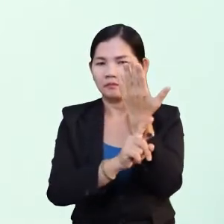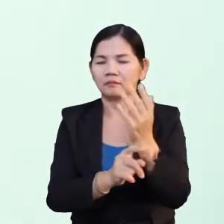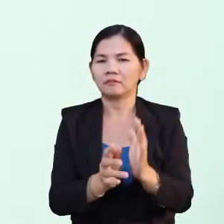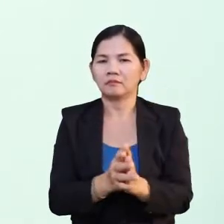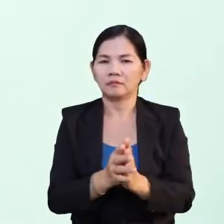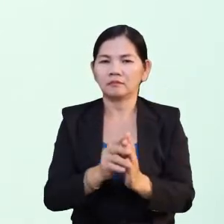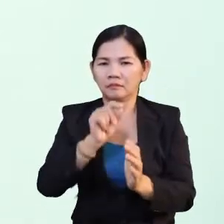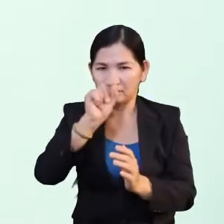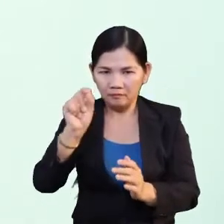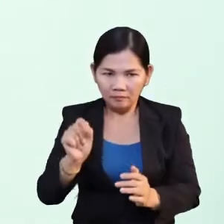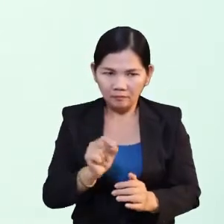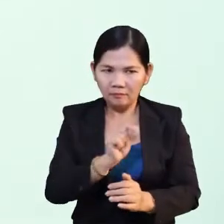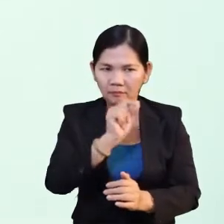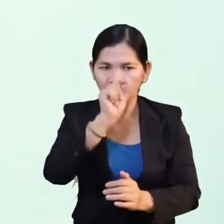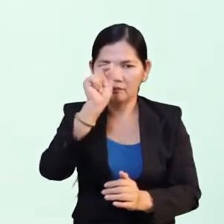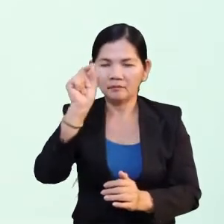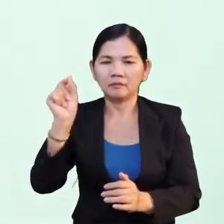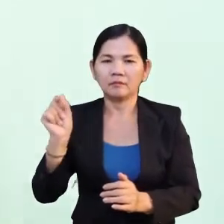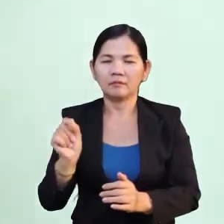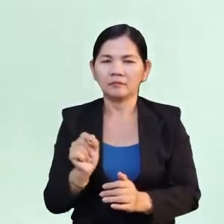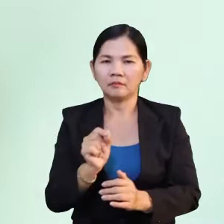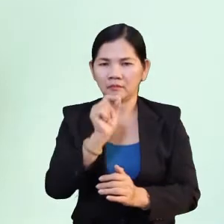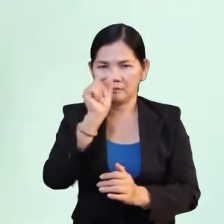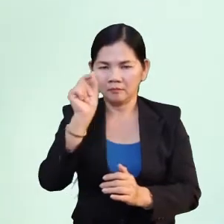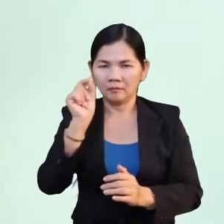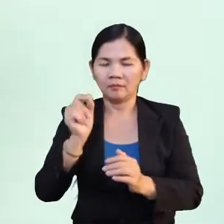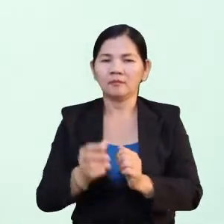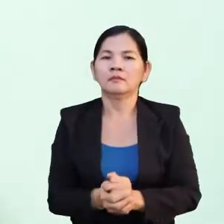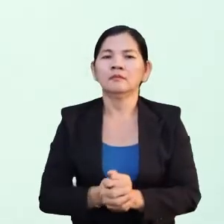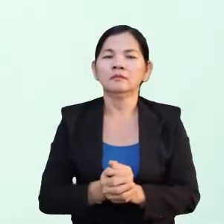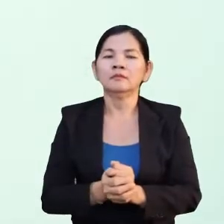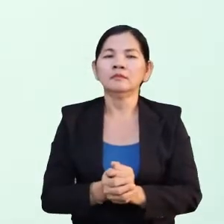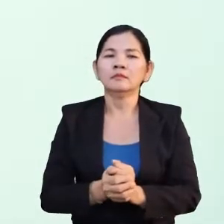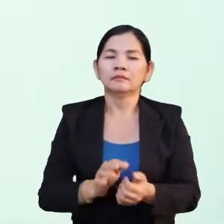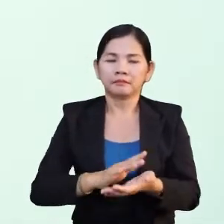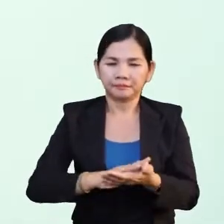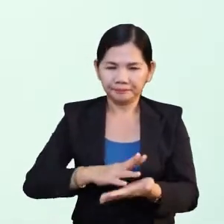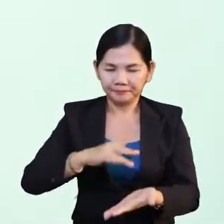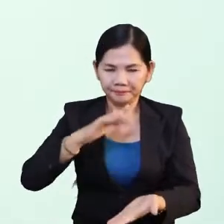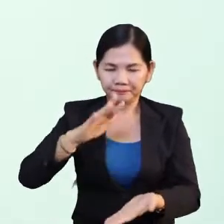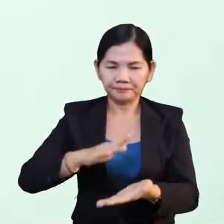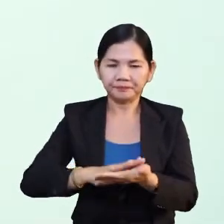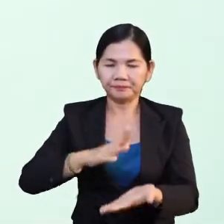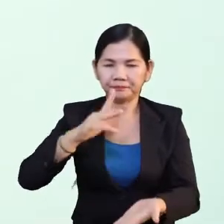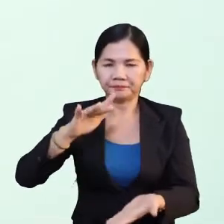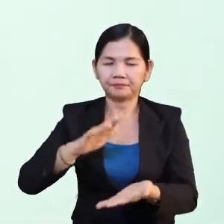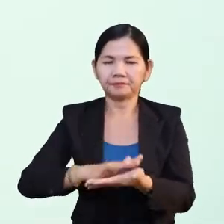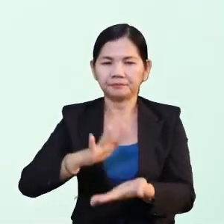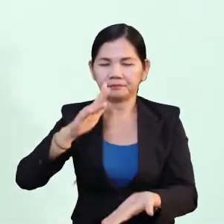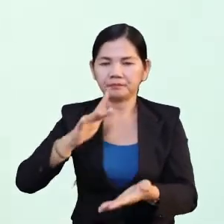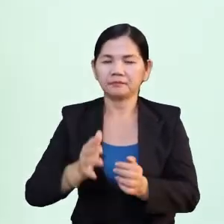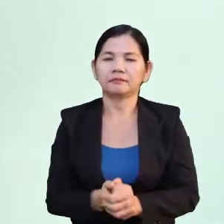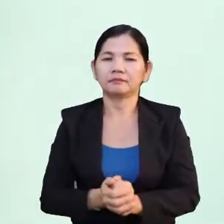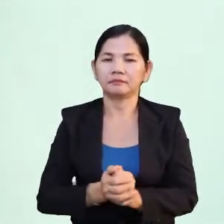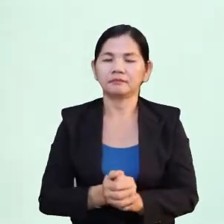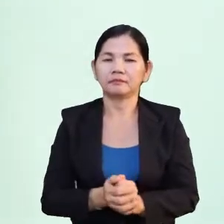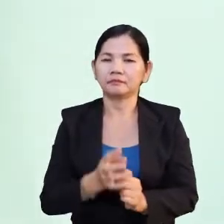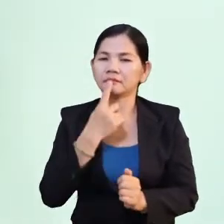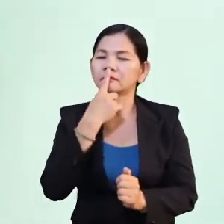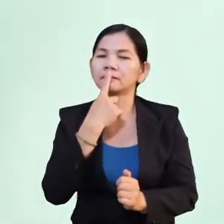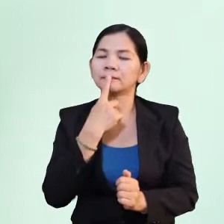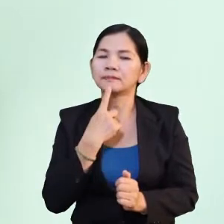ង្វង់ចាដែលអ្នកគ្រូបានបង្ហាញកូនមុននេះចាអញ្ចឹងយើងមើលពណ៌ទៀតរង្វង់ពណ៌អីកូនចាគឺព